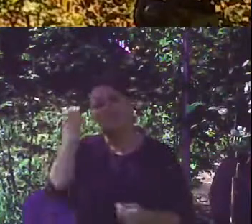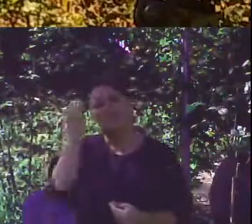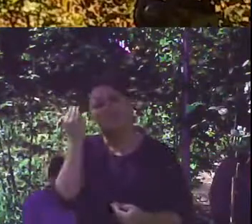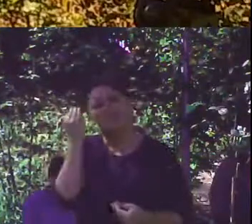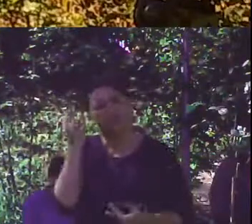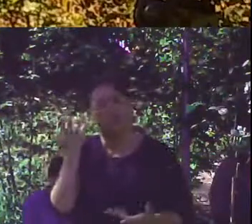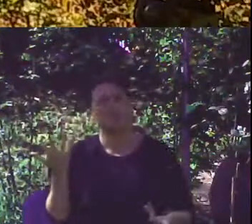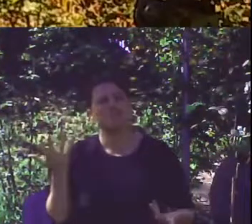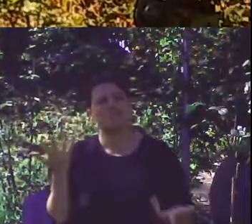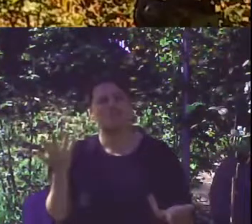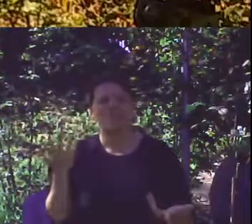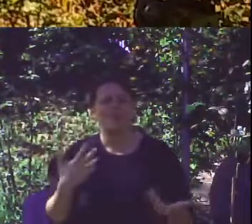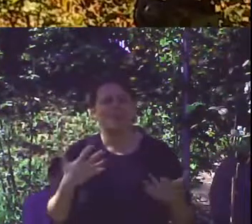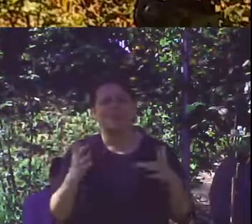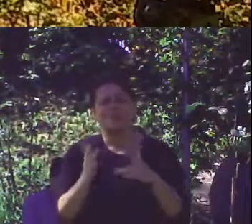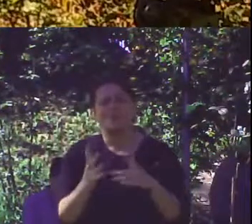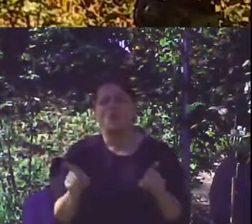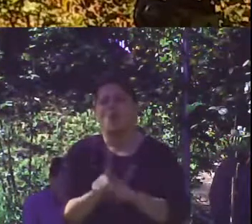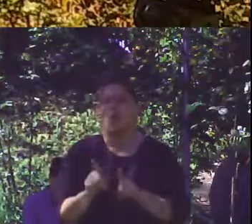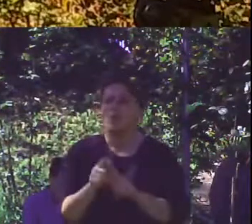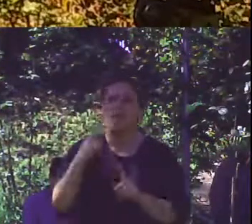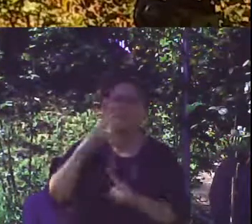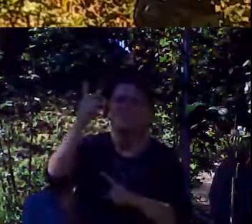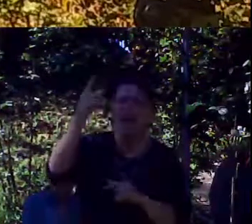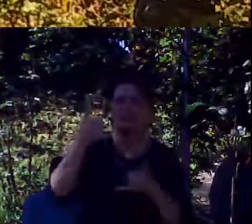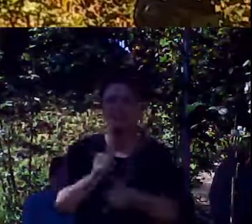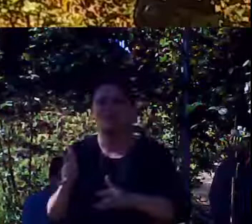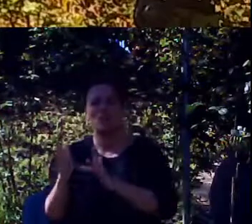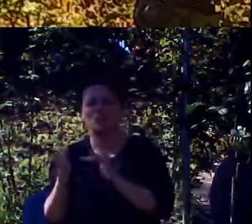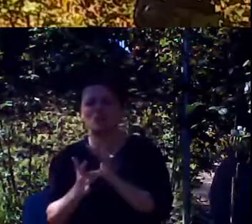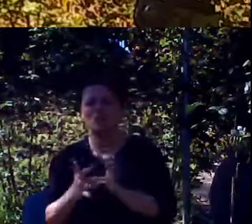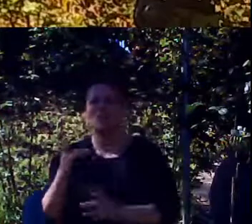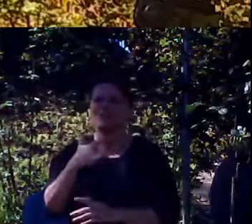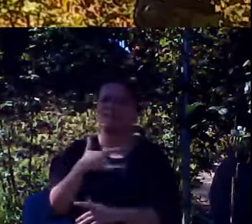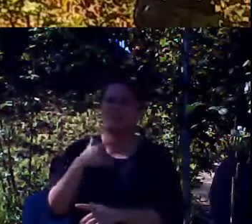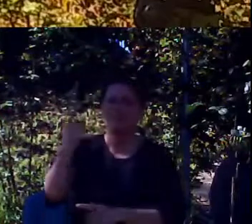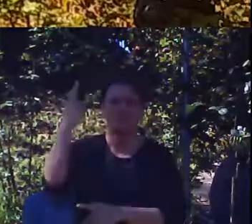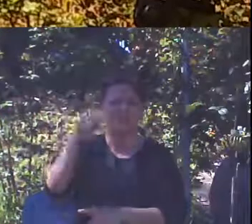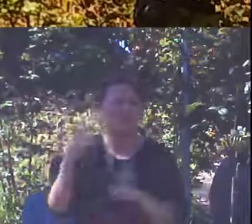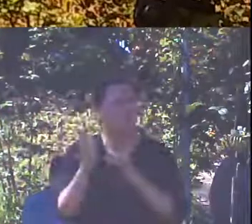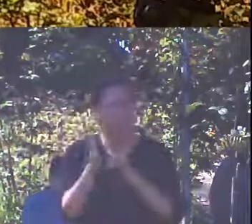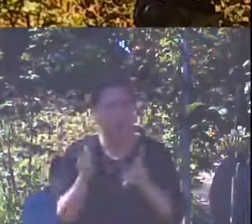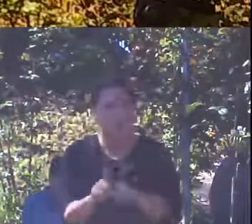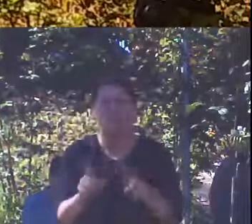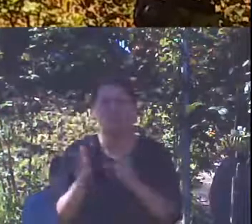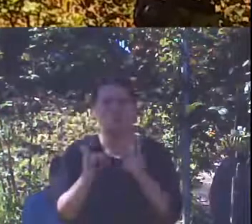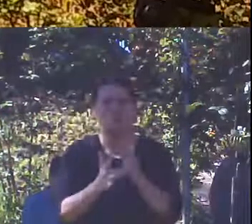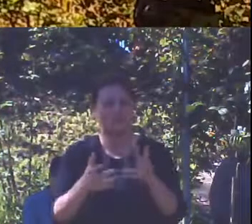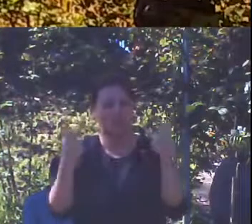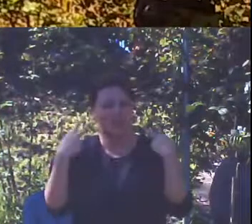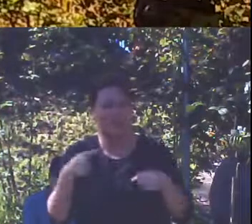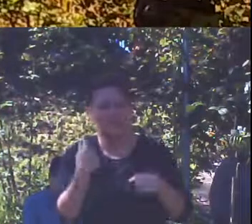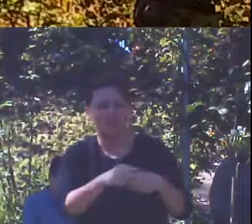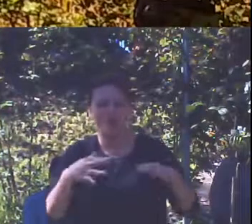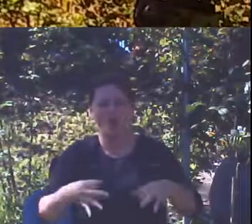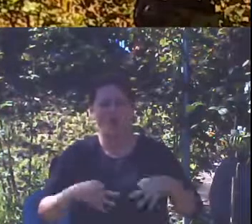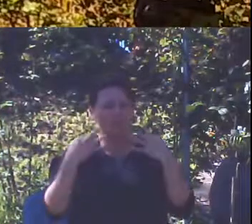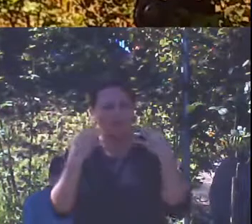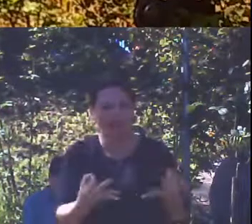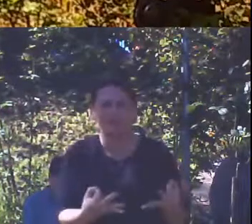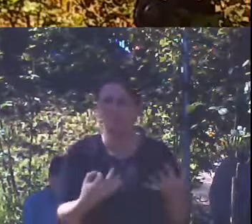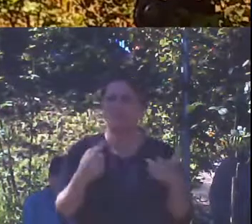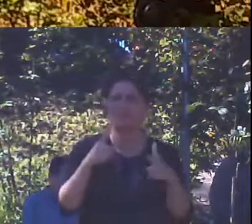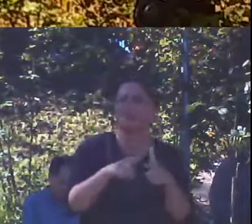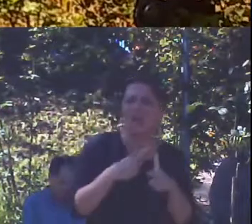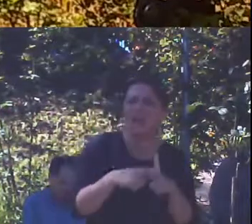che sono stati di dio padre del figlio gesù che ha dato la vita per questo mondo per queste sorelle